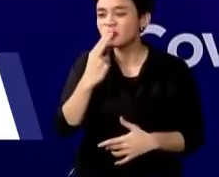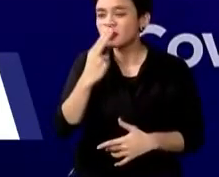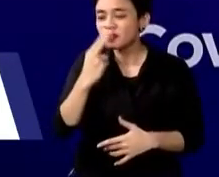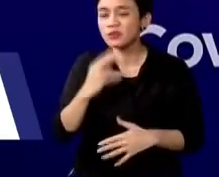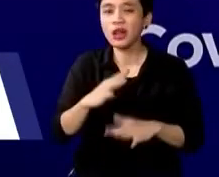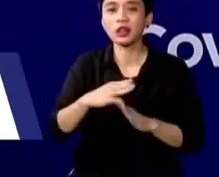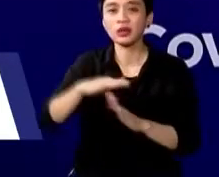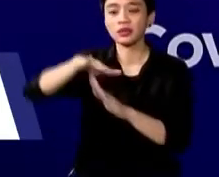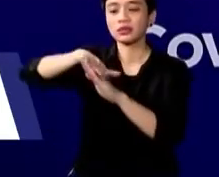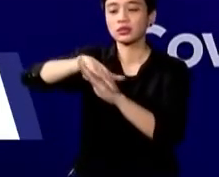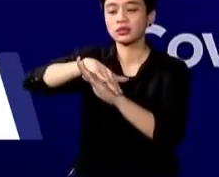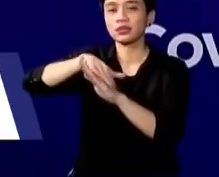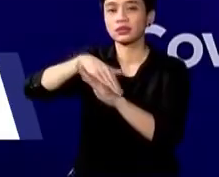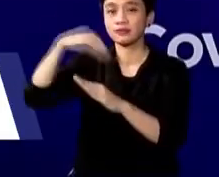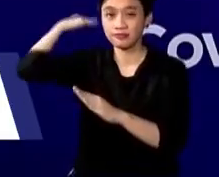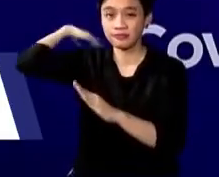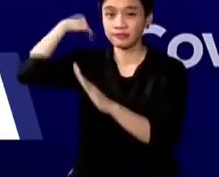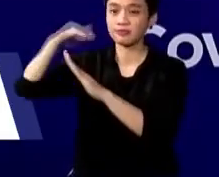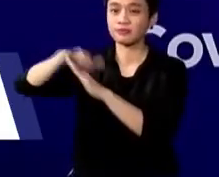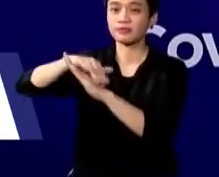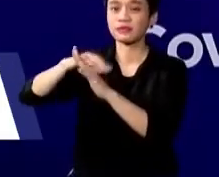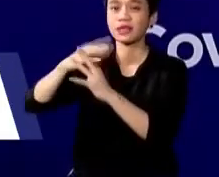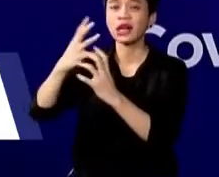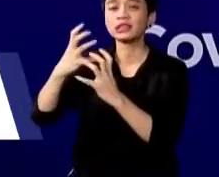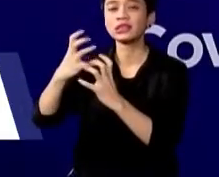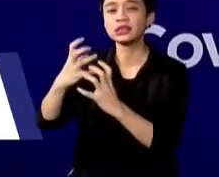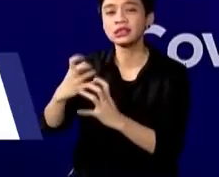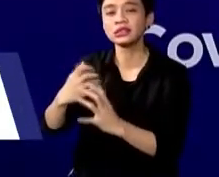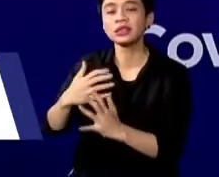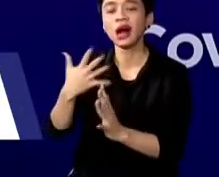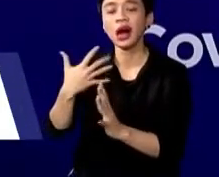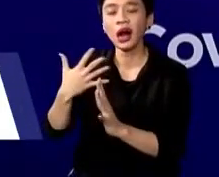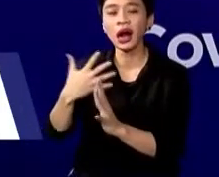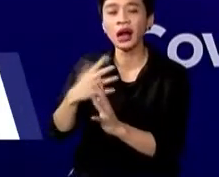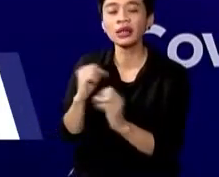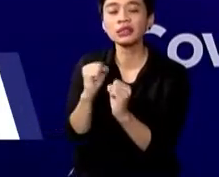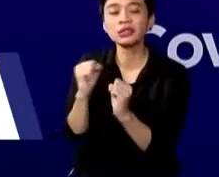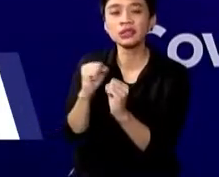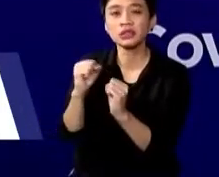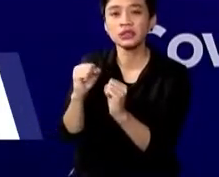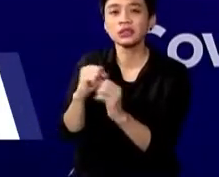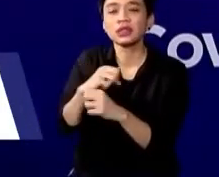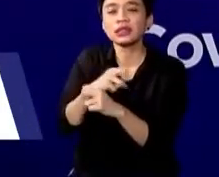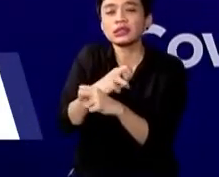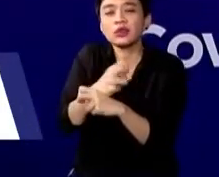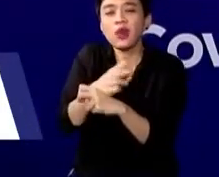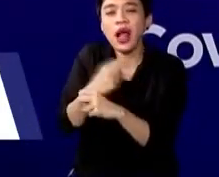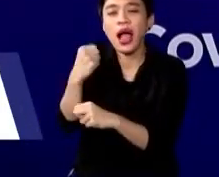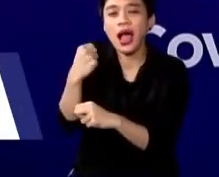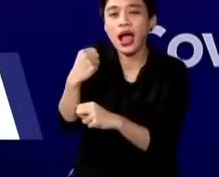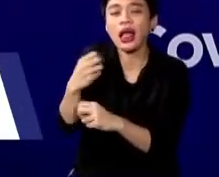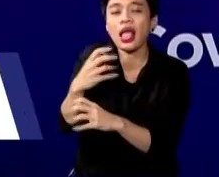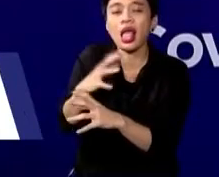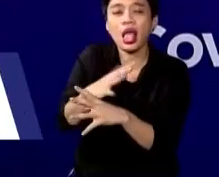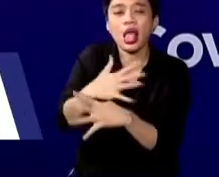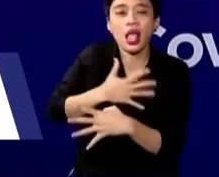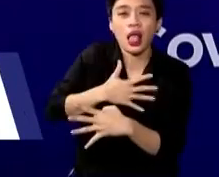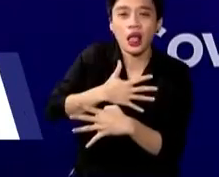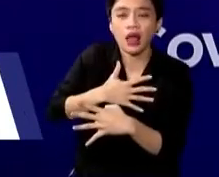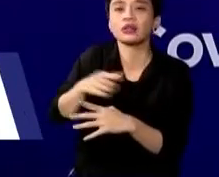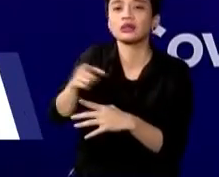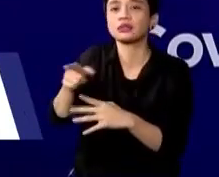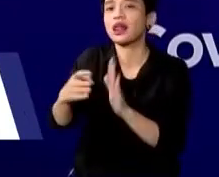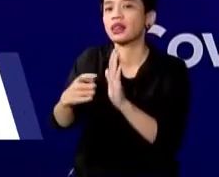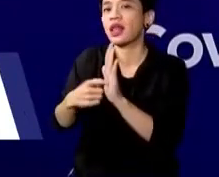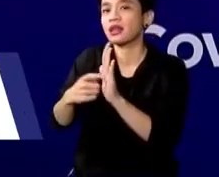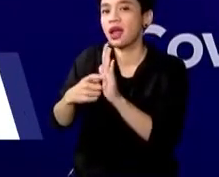punggungnya panas dingin pegal linu dia sudah tahu lebih bagus lagi kalau si masyarakat ini mengenali bahwa dia